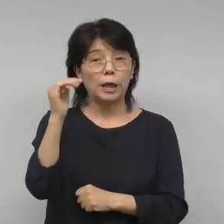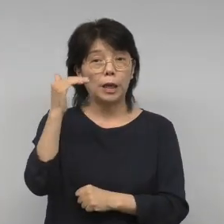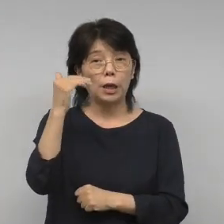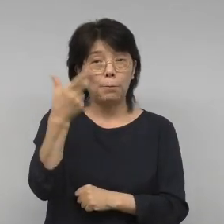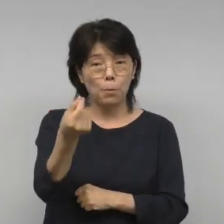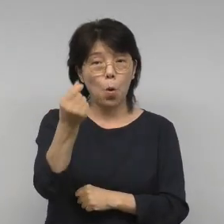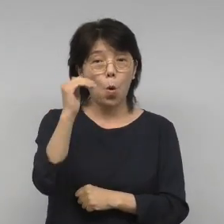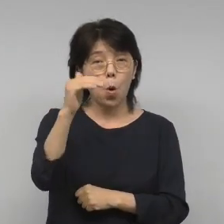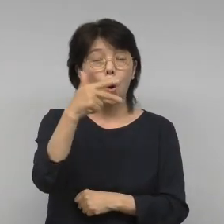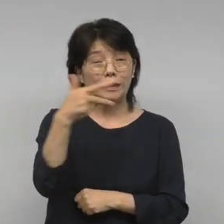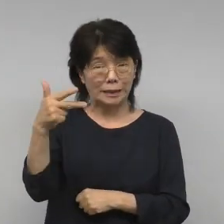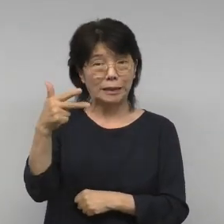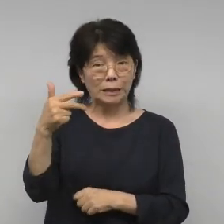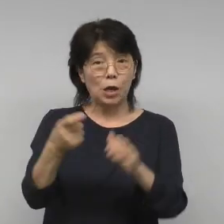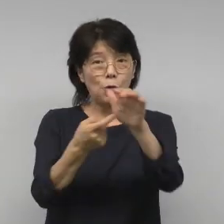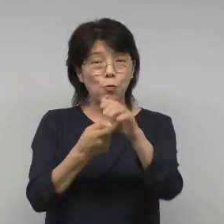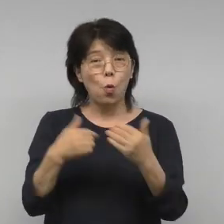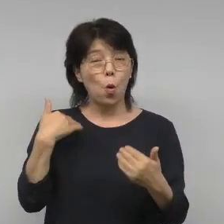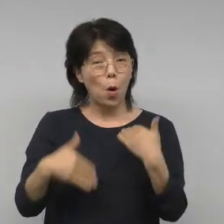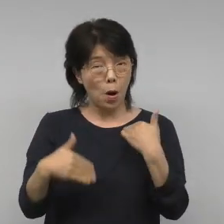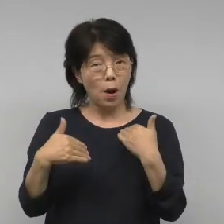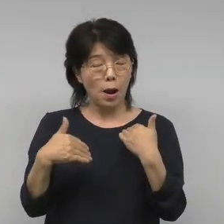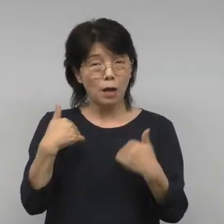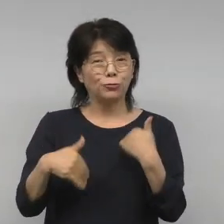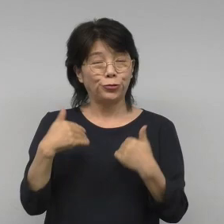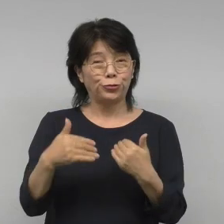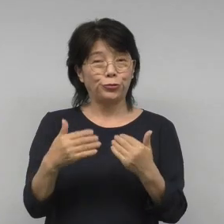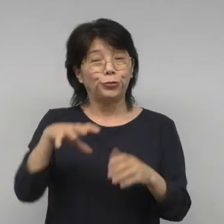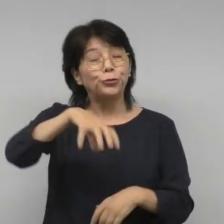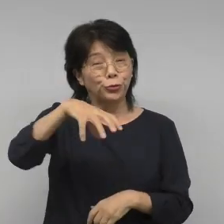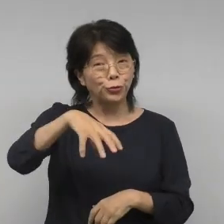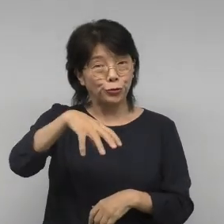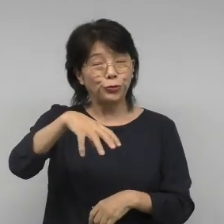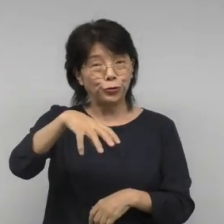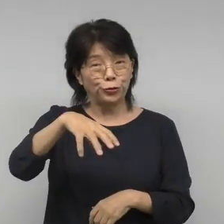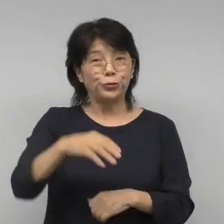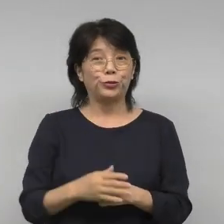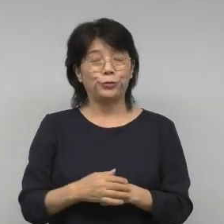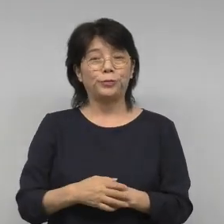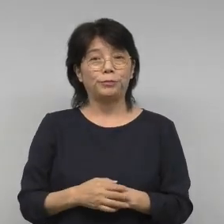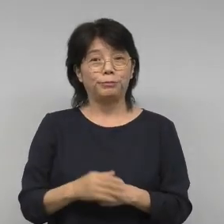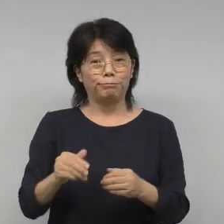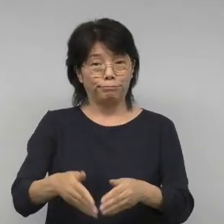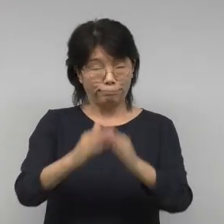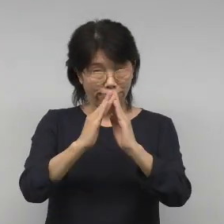学塾野菜クラブが発足したことの報告です。